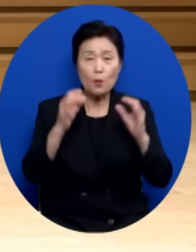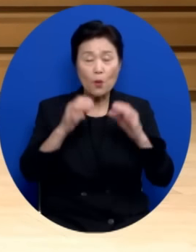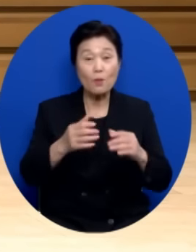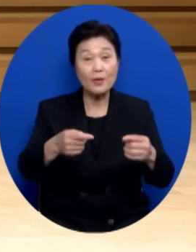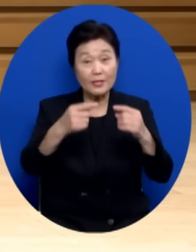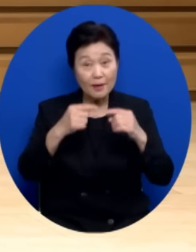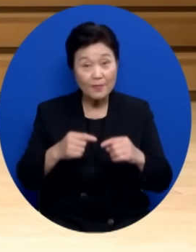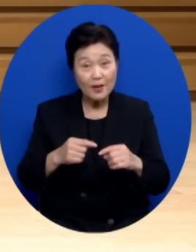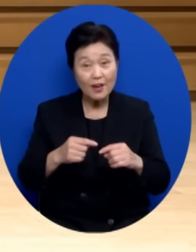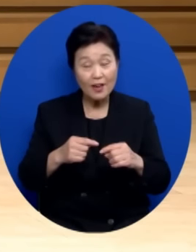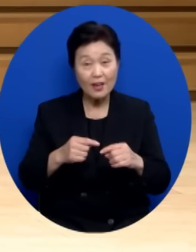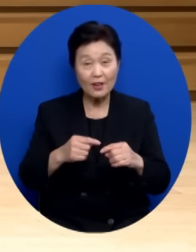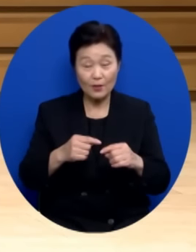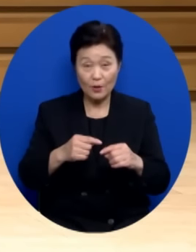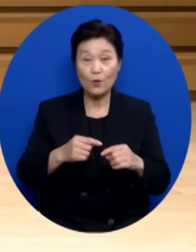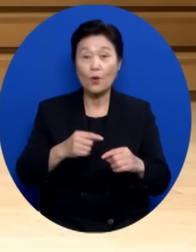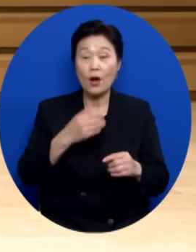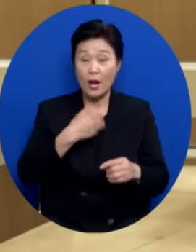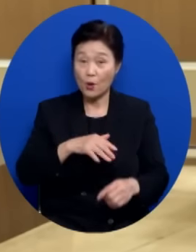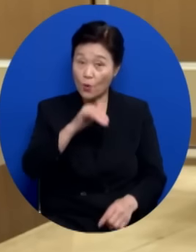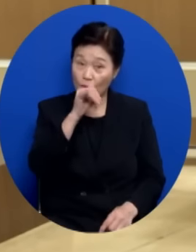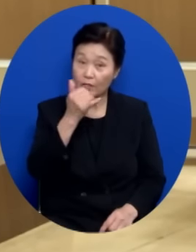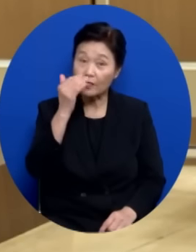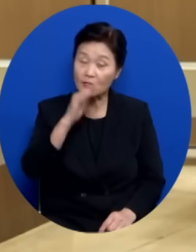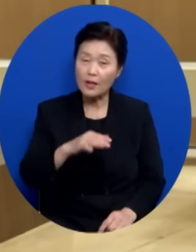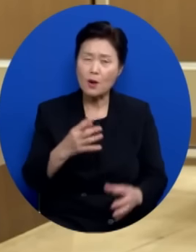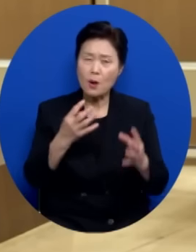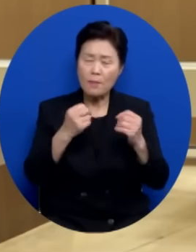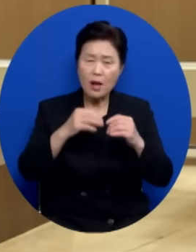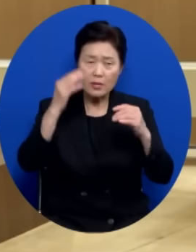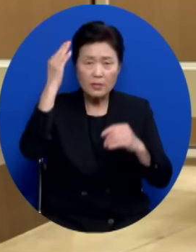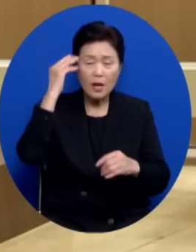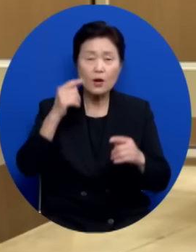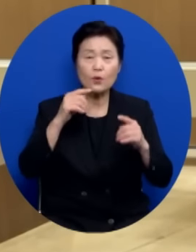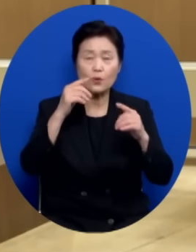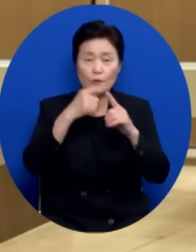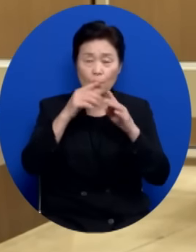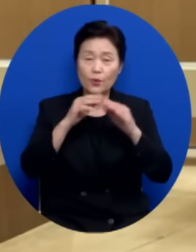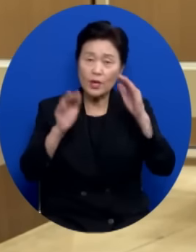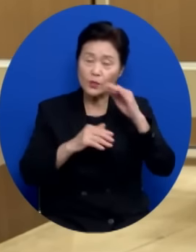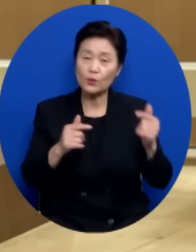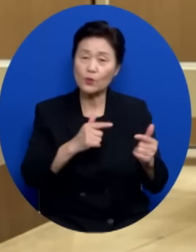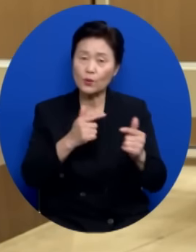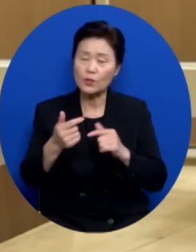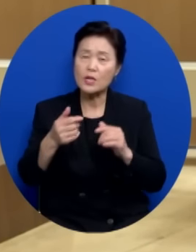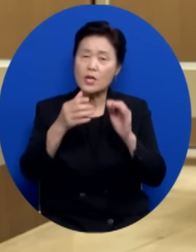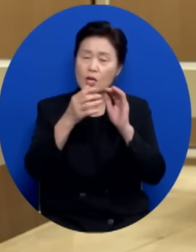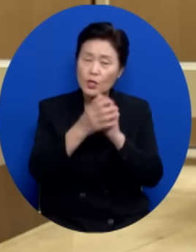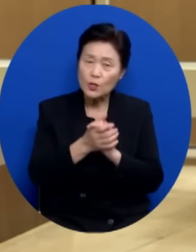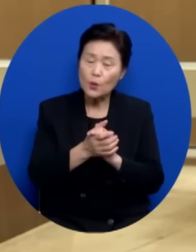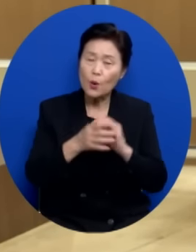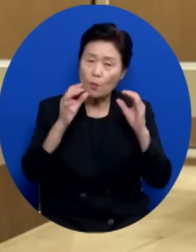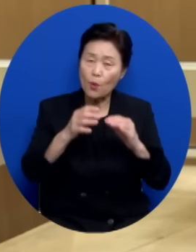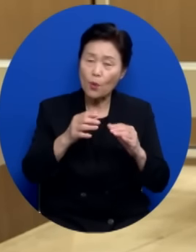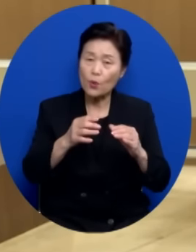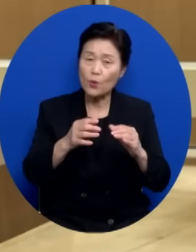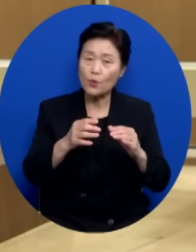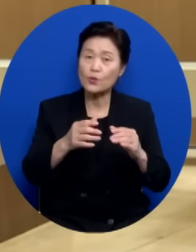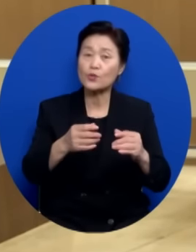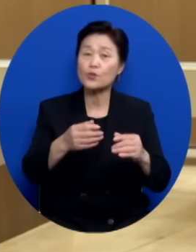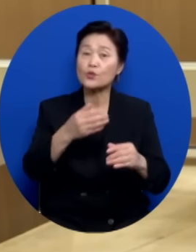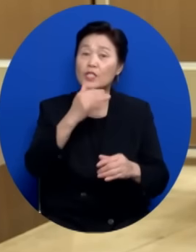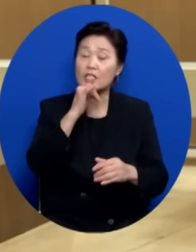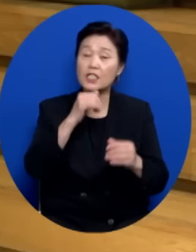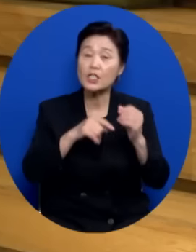것으로 집계되고 있는데요. 이렇게 많은 한국교회 성도들이 기도회에 모일 수 있었던 이유